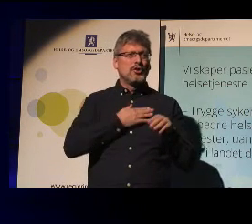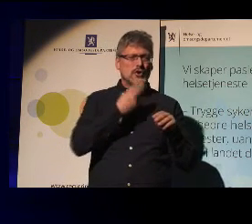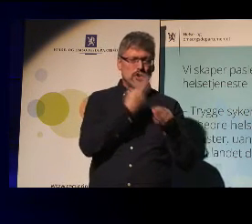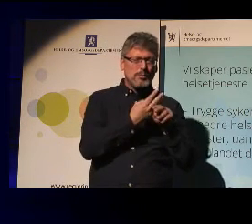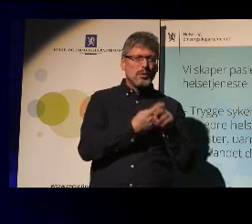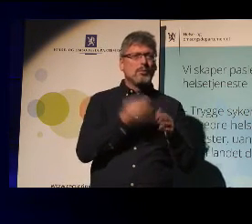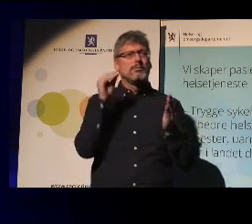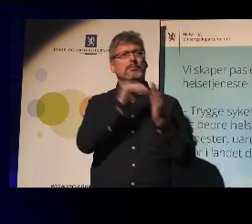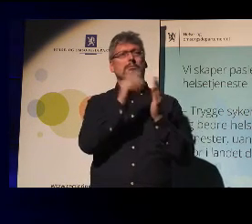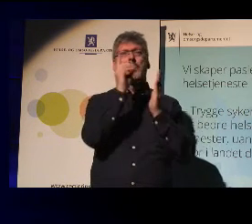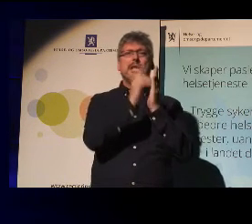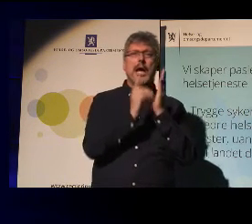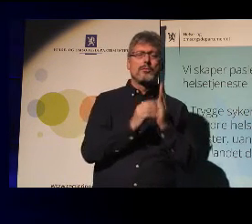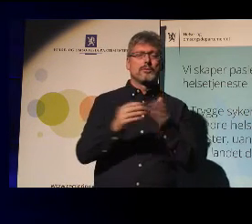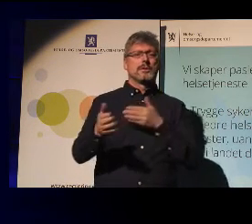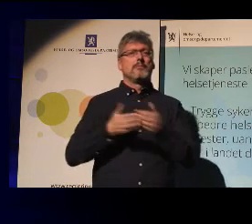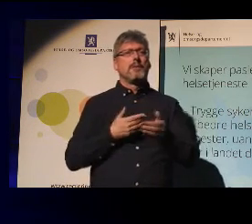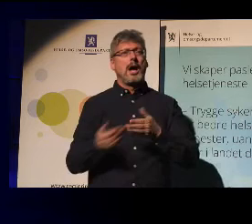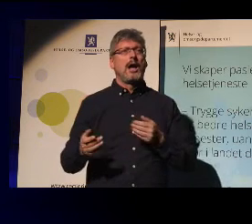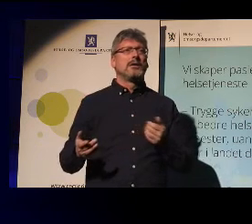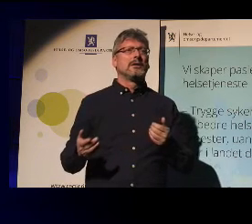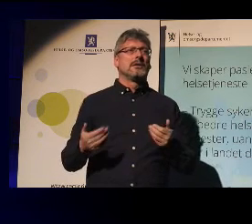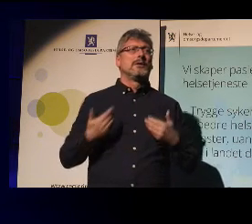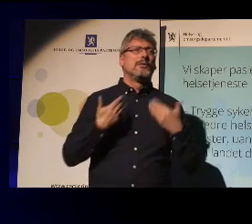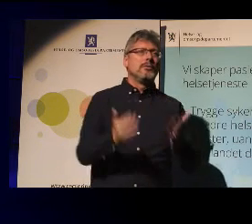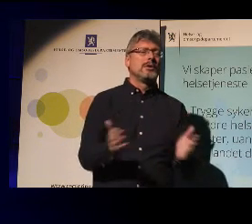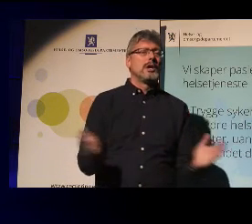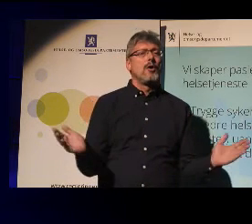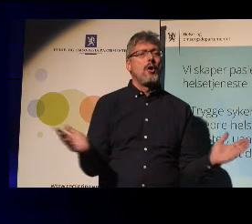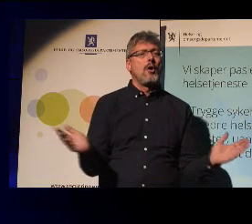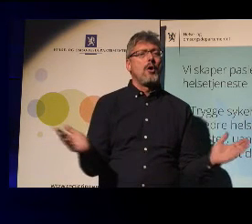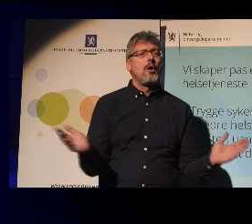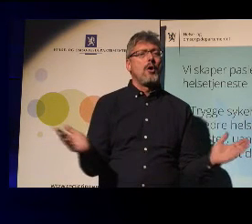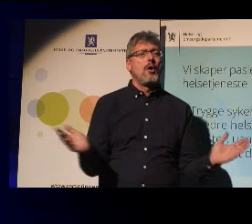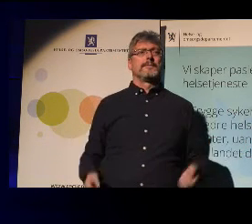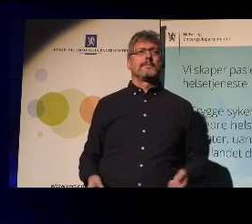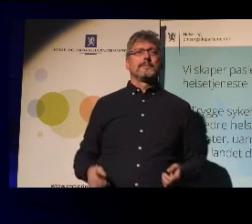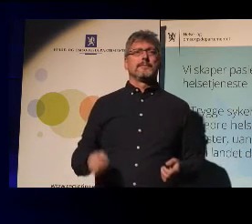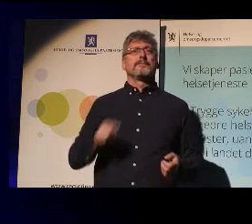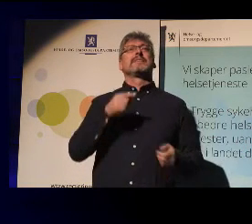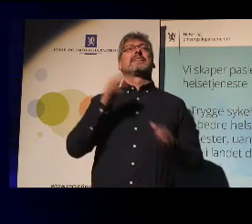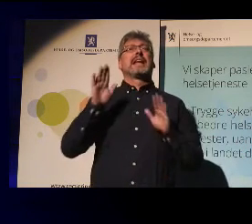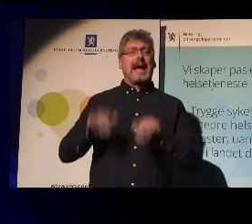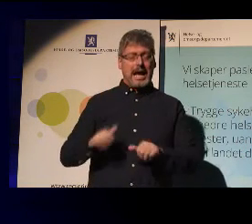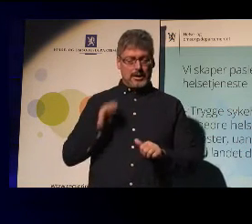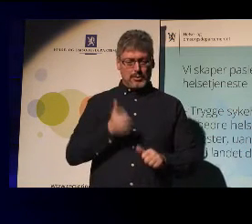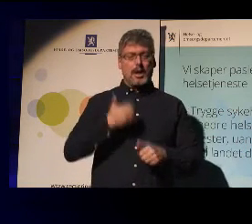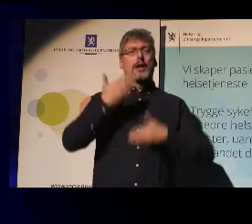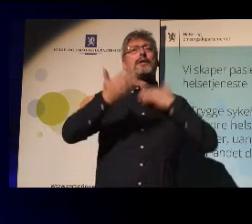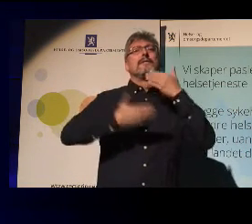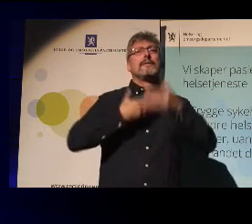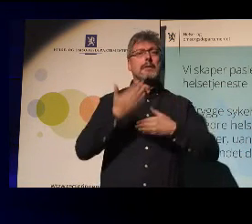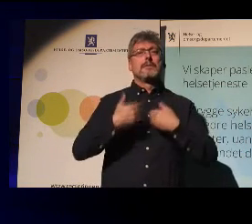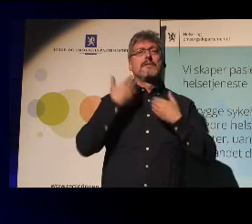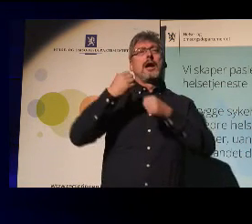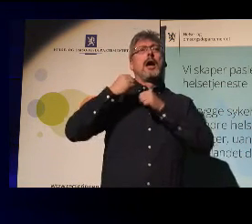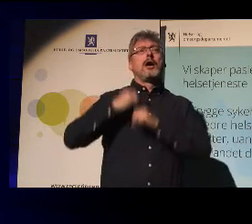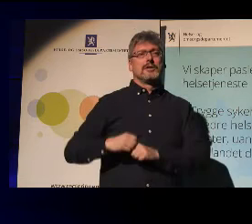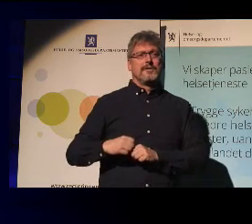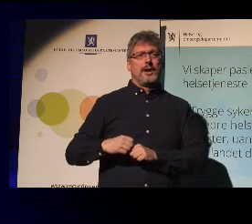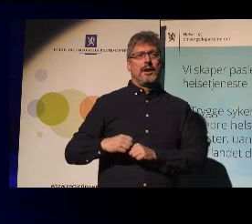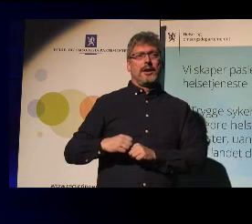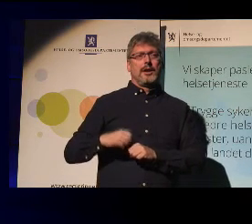diagnose, behandle, pleie og gi omsorg. De er, og skal fortsatt være, ansvarlig